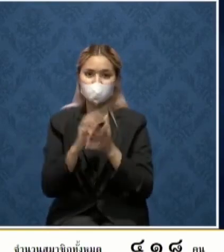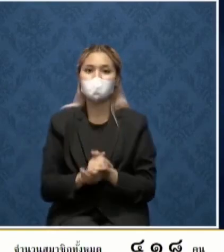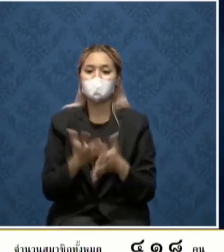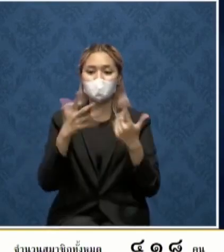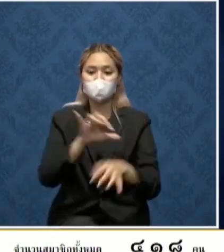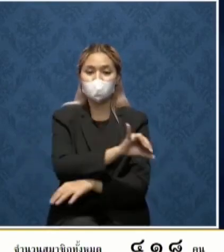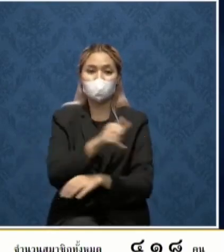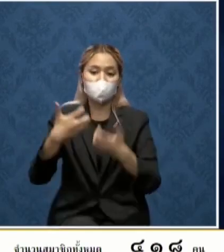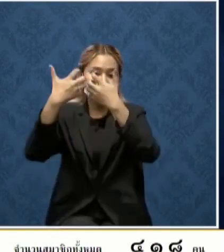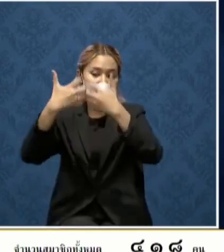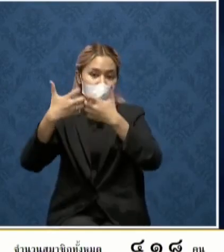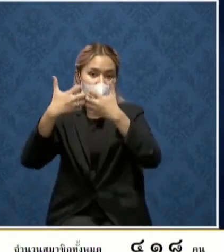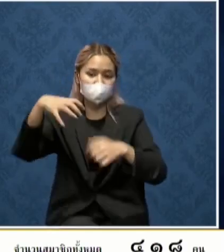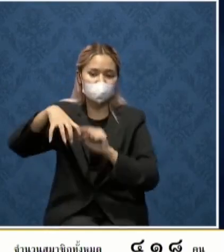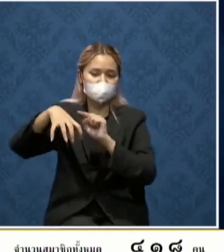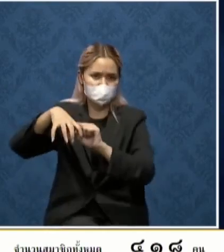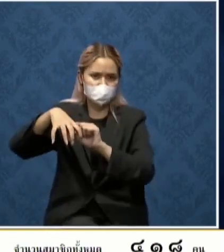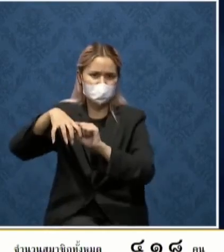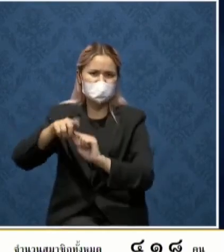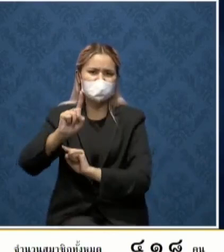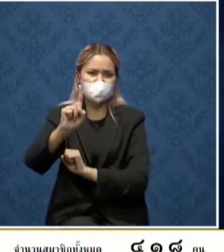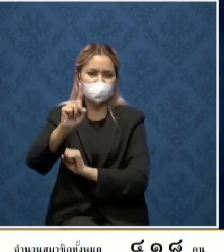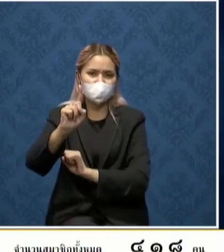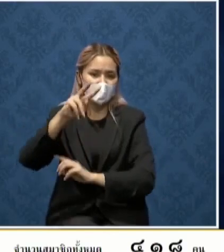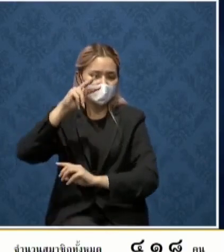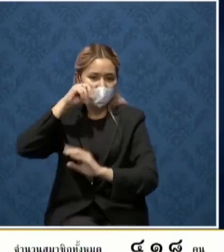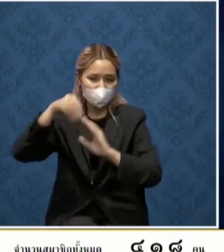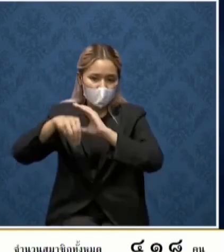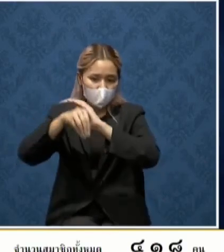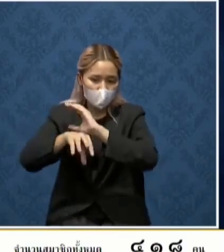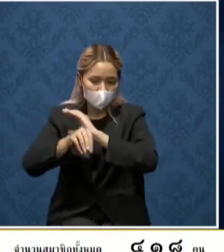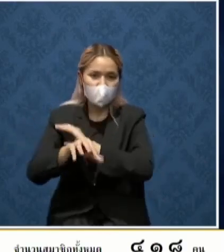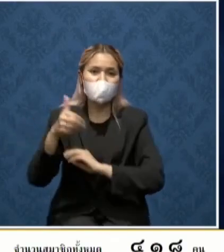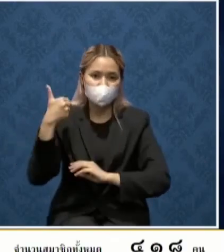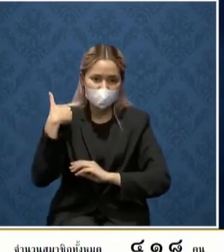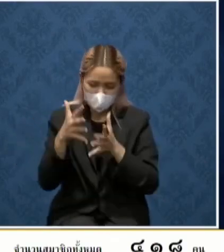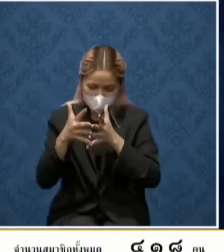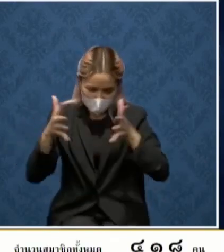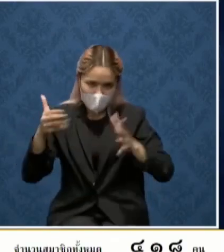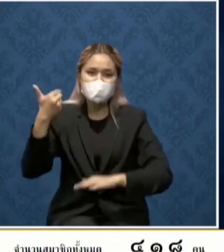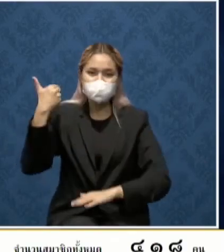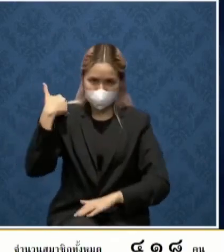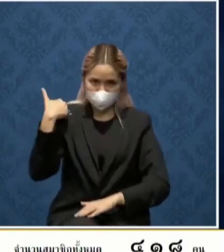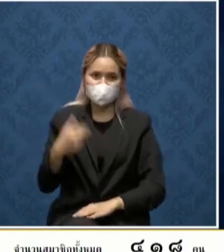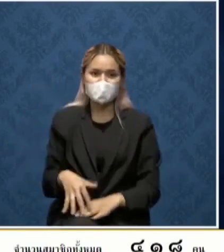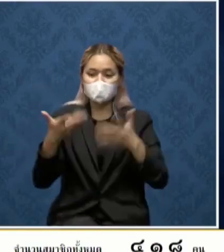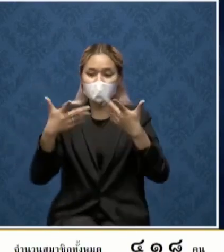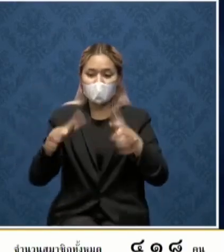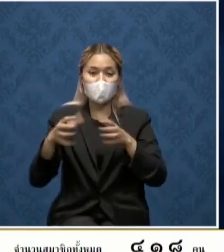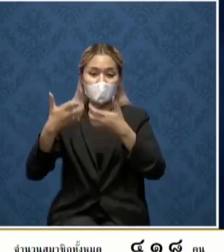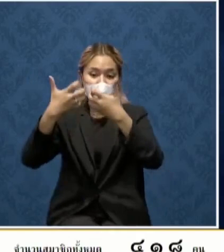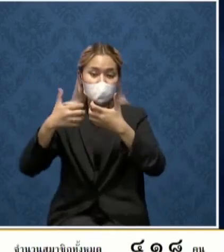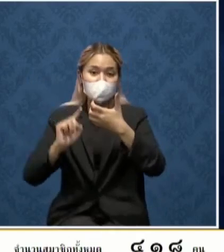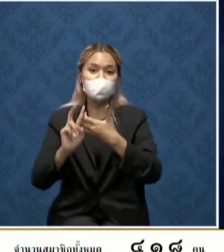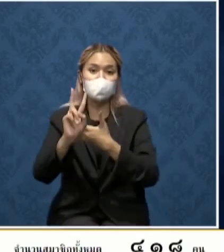เครื่องหมายเลข 1 มีการลวนหลายของน้ามบริเวณแรนพัฎน้ำจำนวนมากส่วนเครื่ให่เล็ก 2